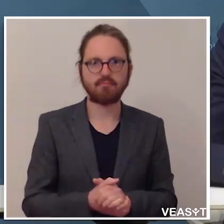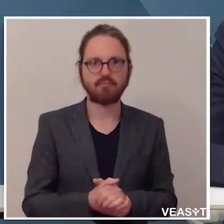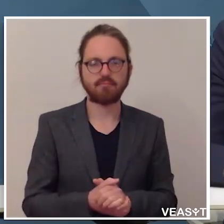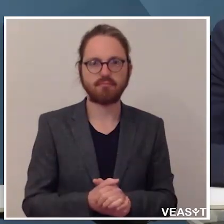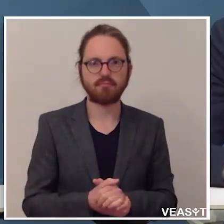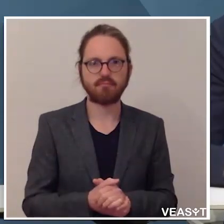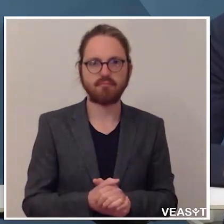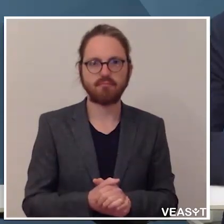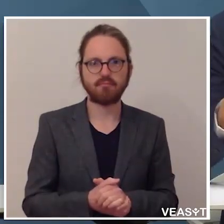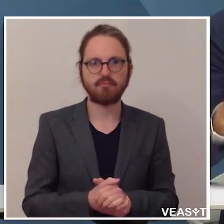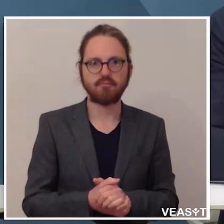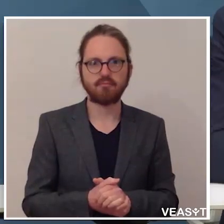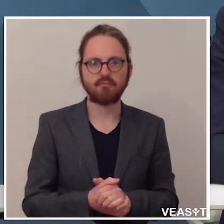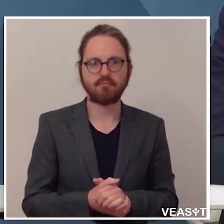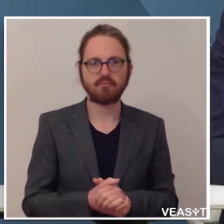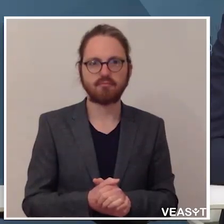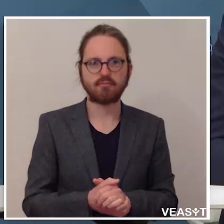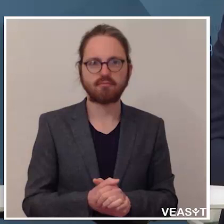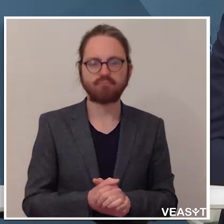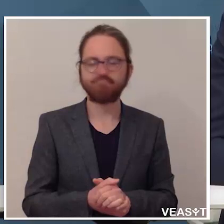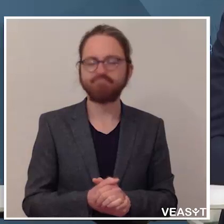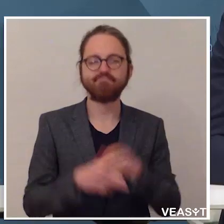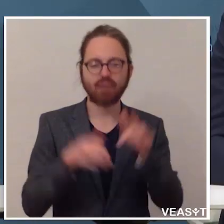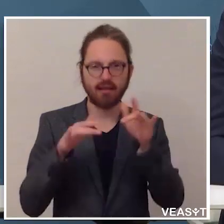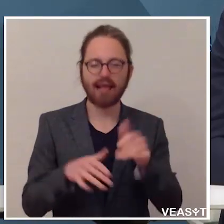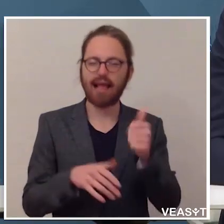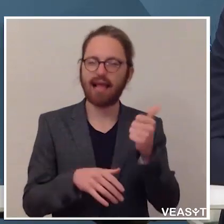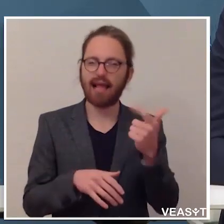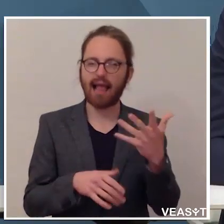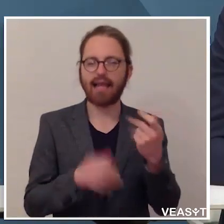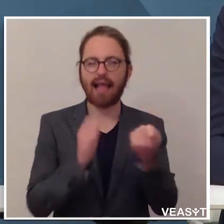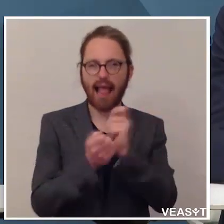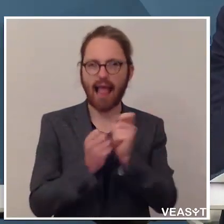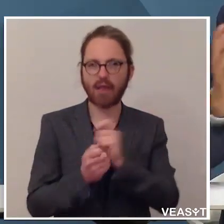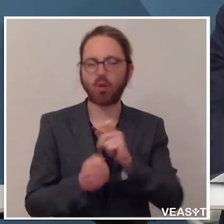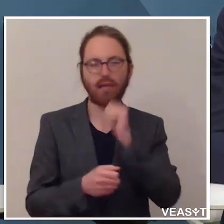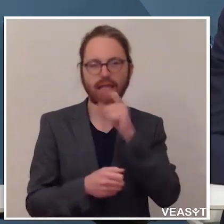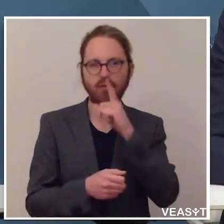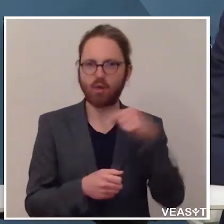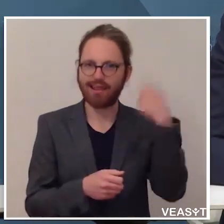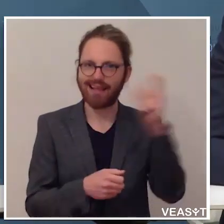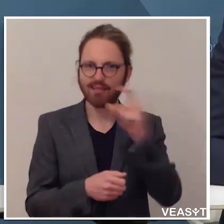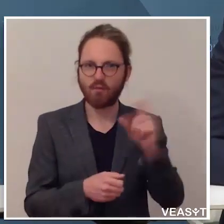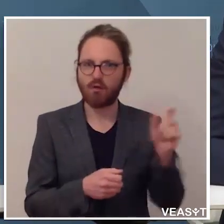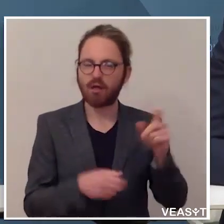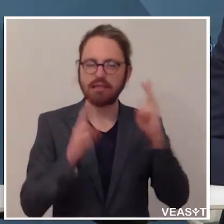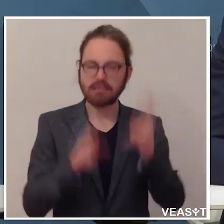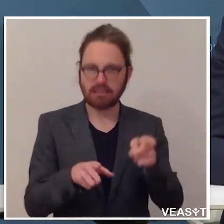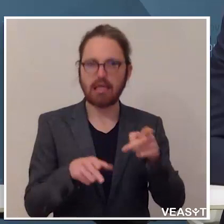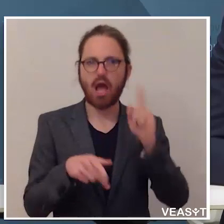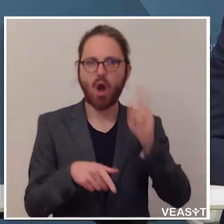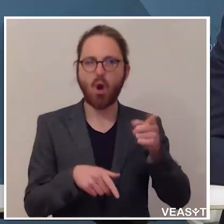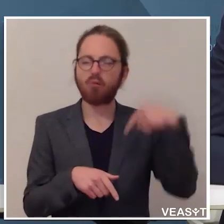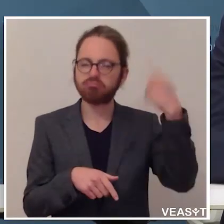In der Mobilität generell wird es einige Änderungen geben, nicht nur in den nächsten Wochen, sondern vor allem auch in den nächsten Monaten. Wir haben die Chance